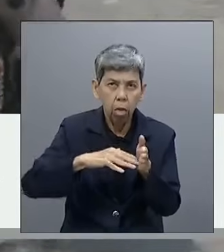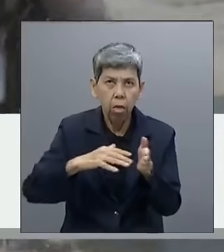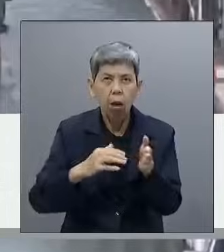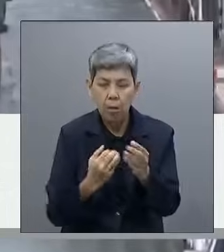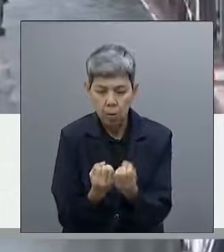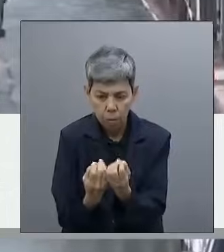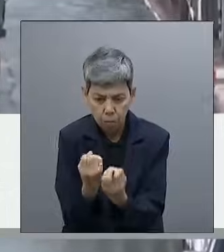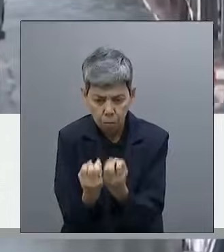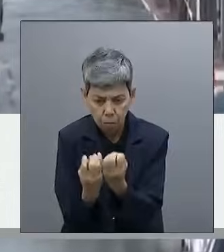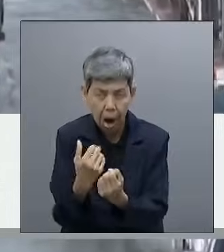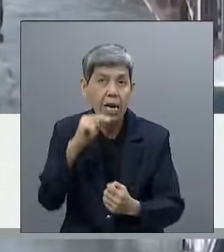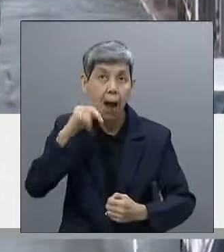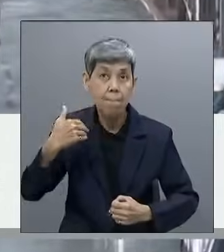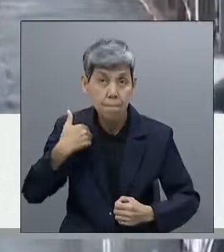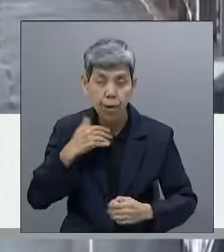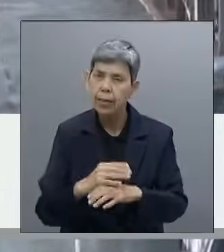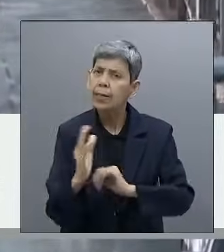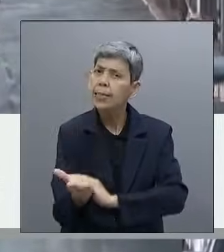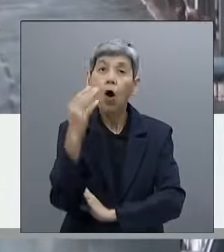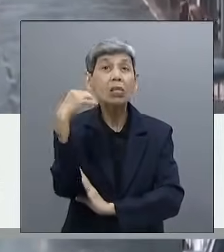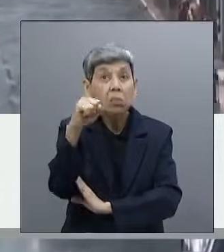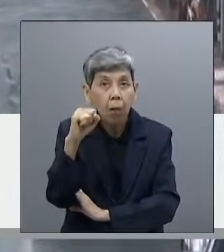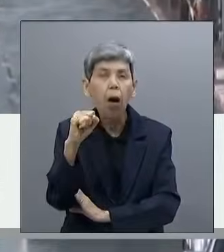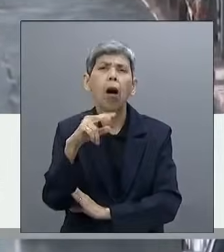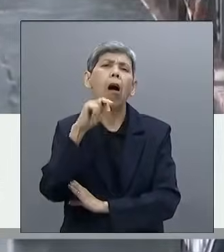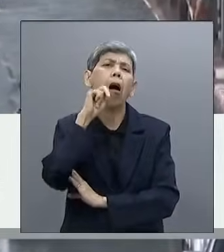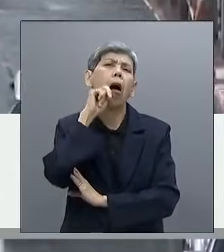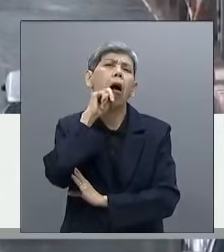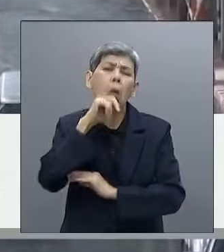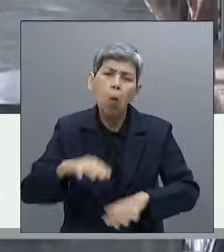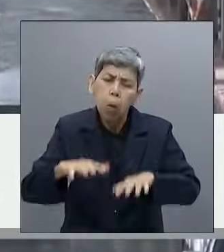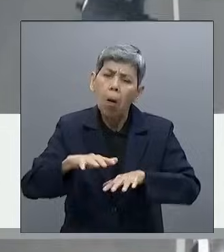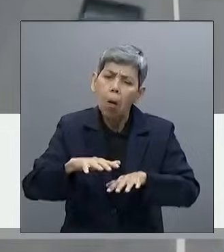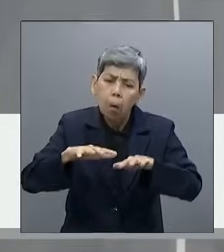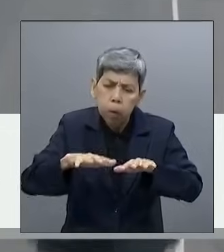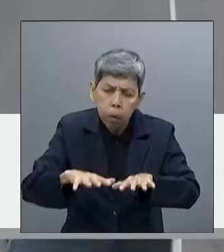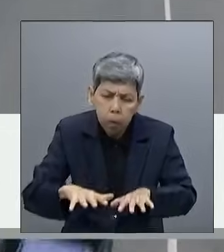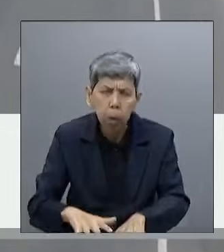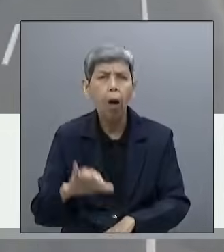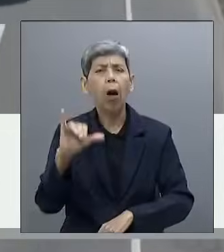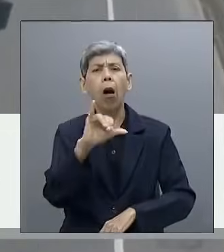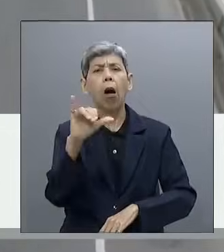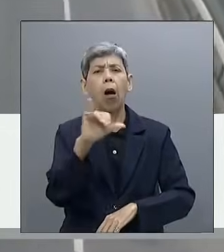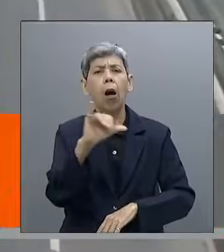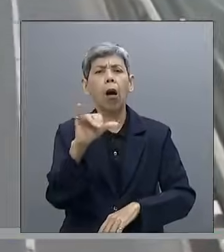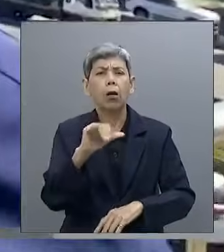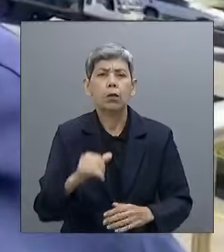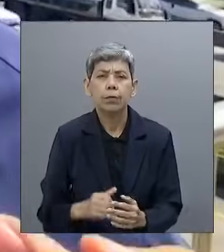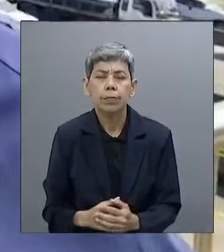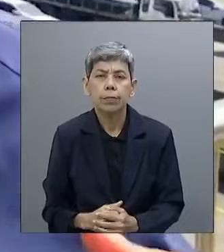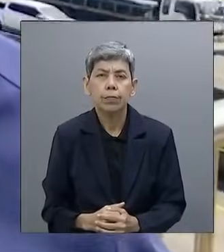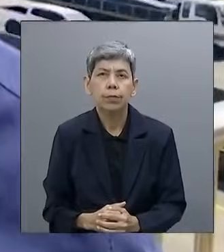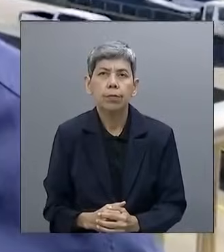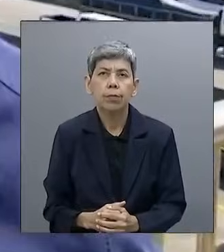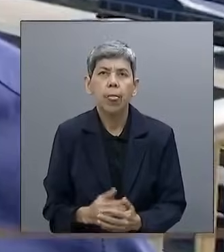ากท่อระบายน้ำจนกระทั่ง10โมงเศษแล้วน้ำก็ยังระบายไม่หมดอีกกว่า2กิโลเมตรค่ะ